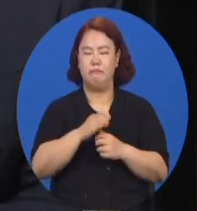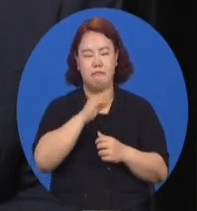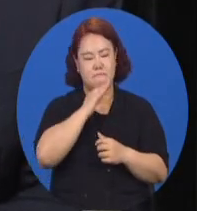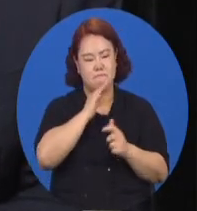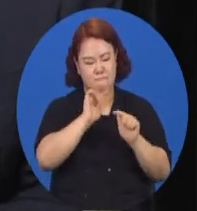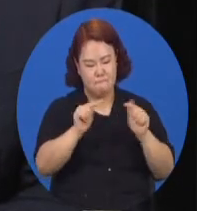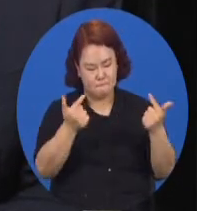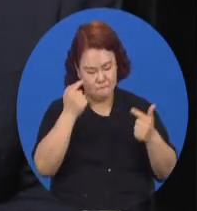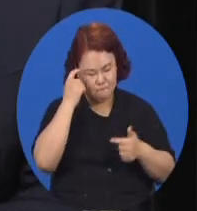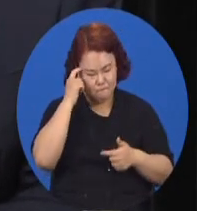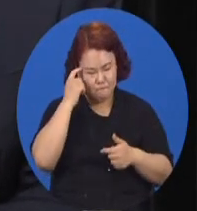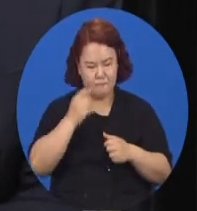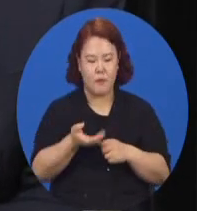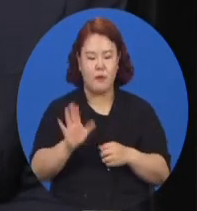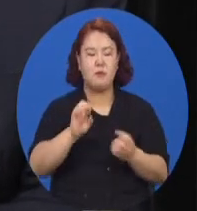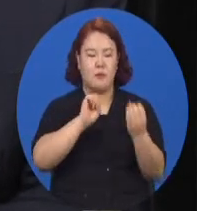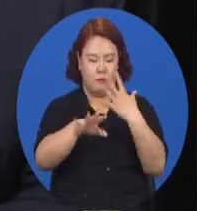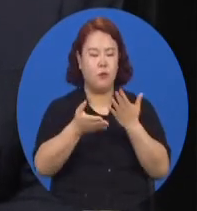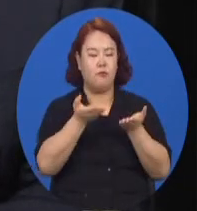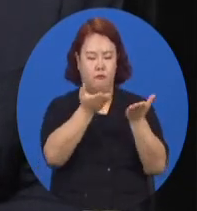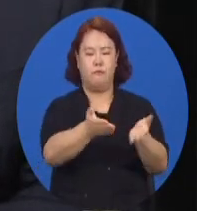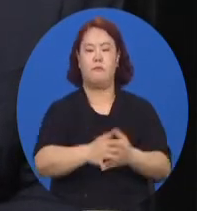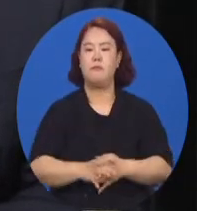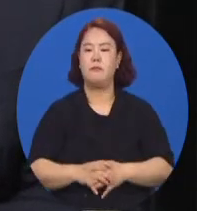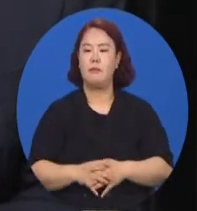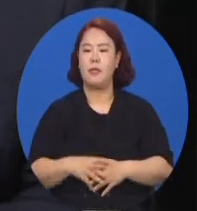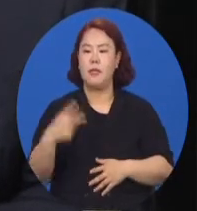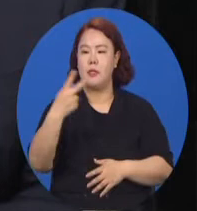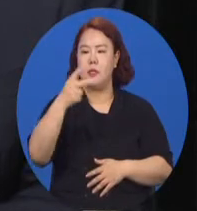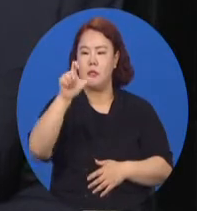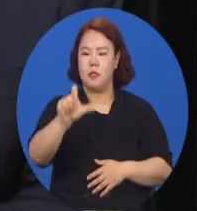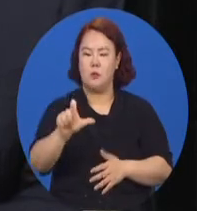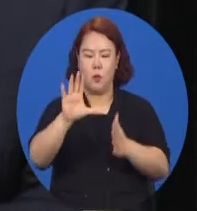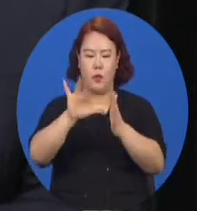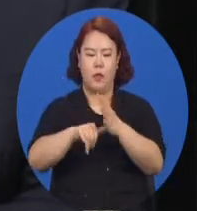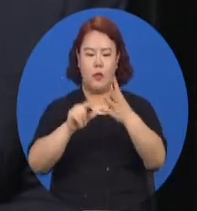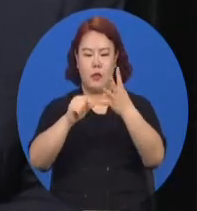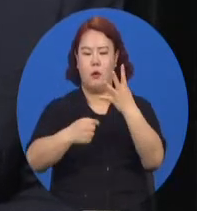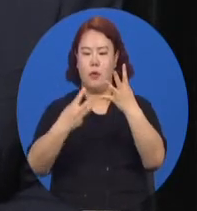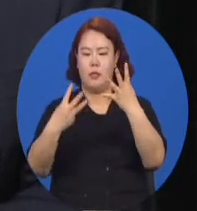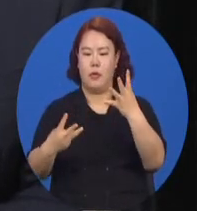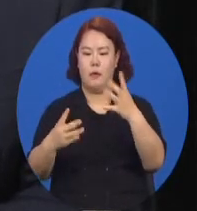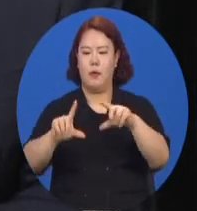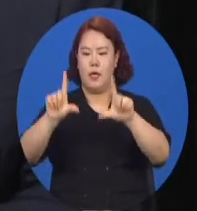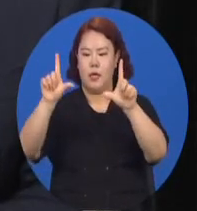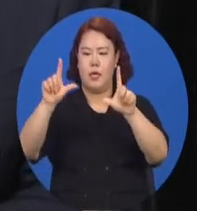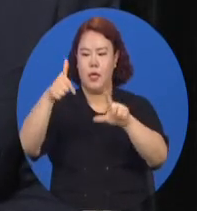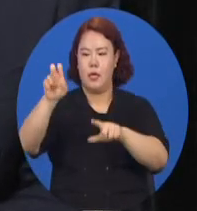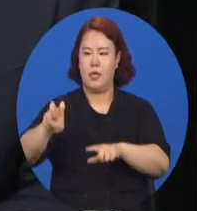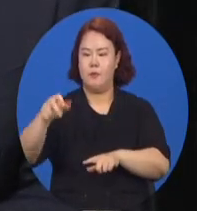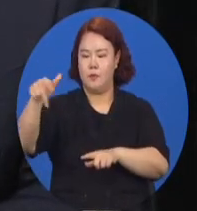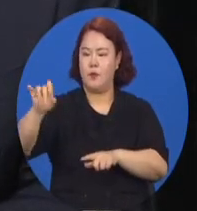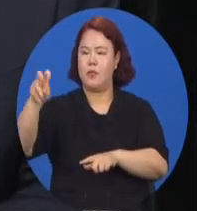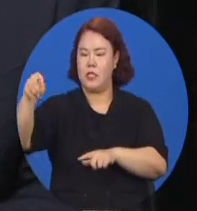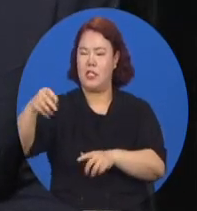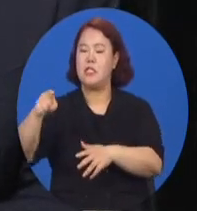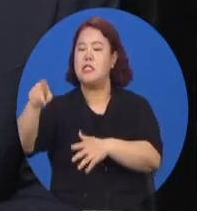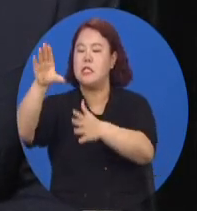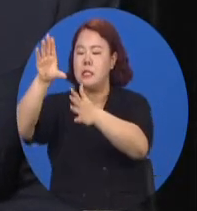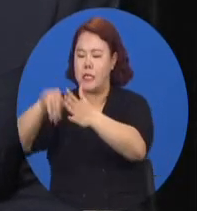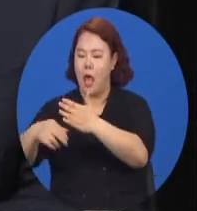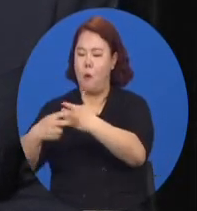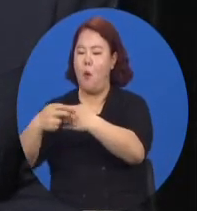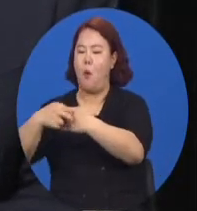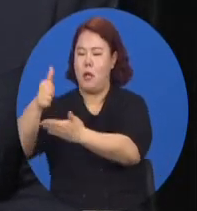않다고 생각을 하는데요. 답변을 드리겠습니다. 2015년 4월 3일 날 김정식 당시 원장 제 방에